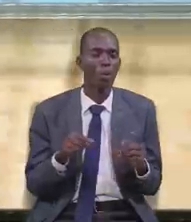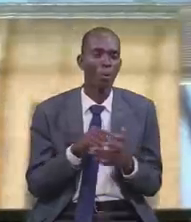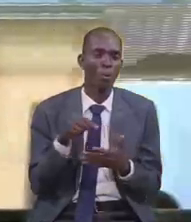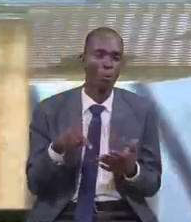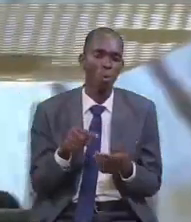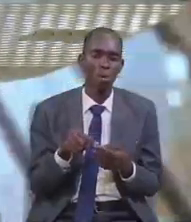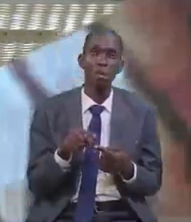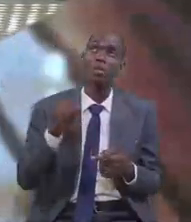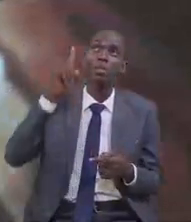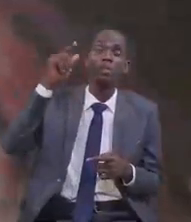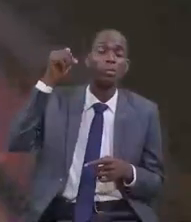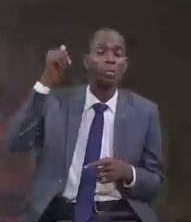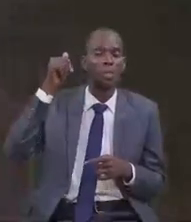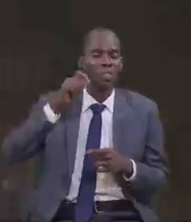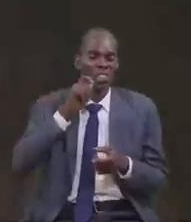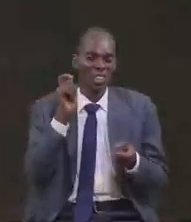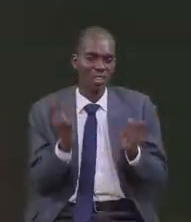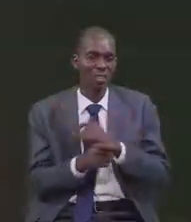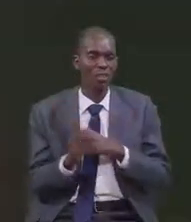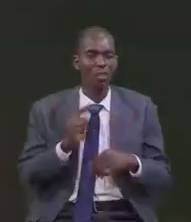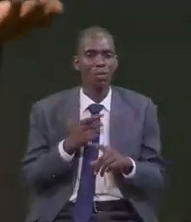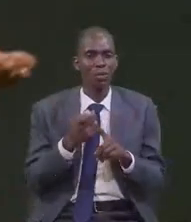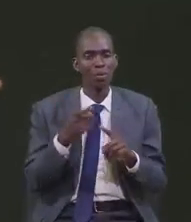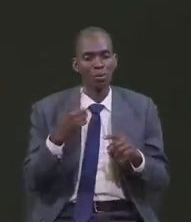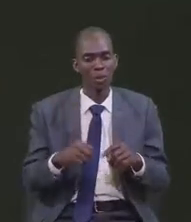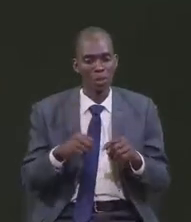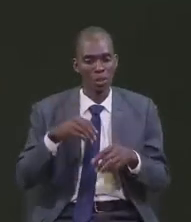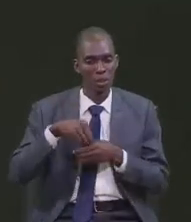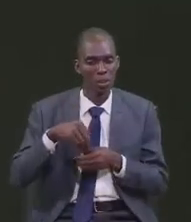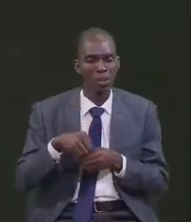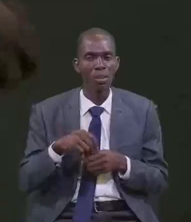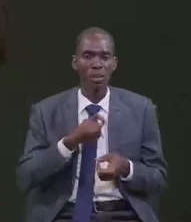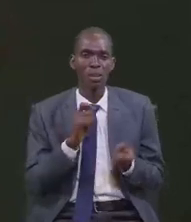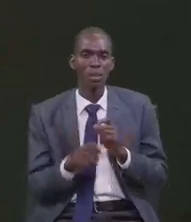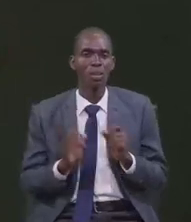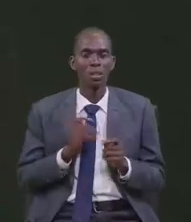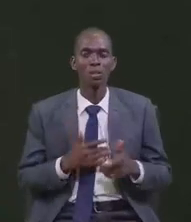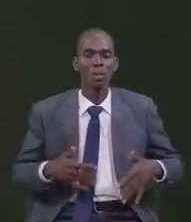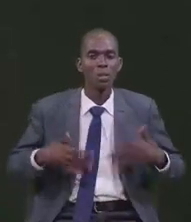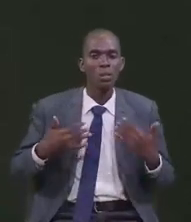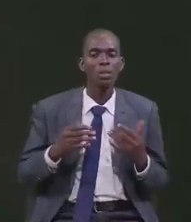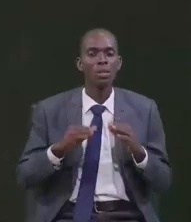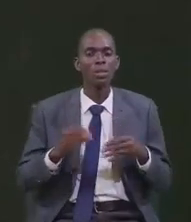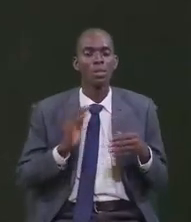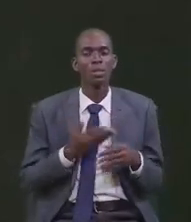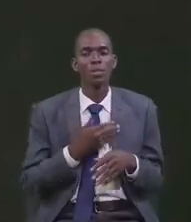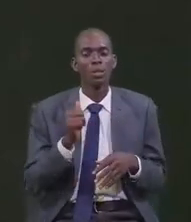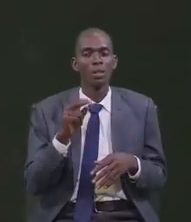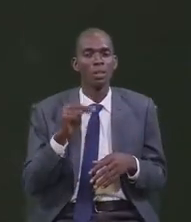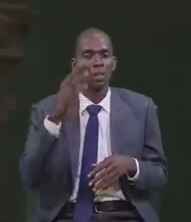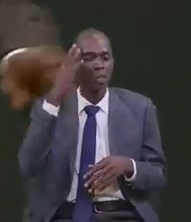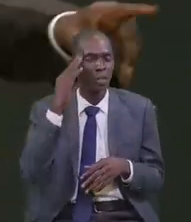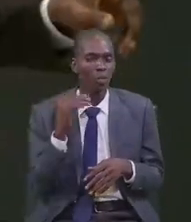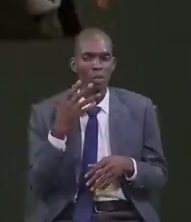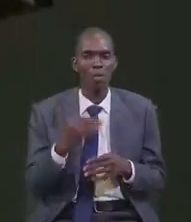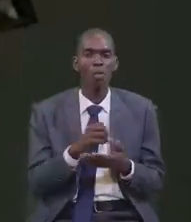transforme au-dedans, il transforme notre vie. Il nous donne une expérience qui est la